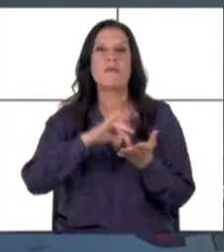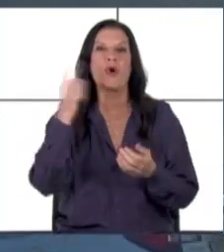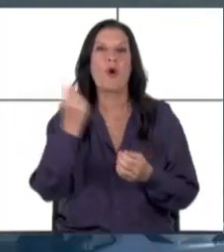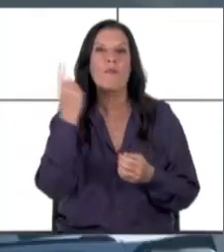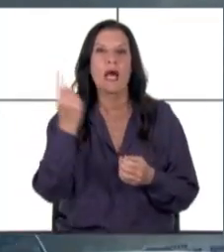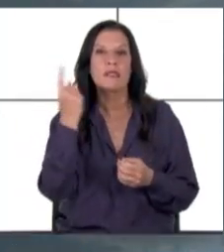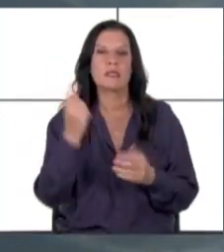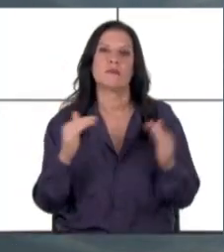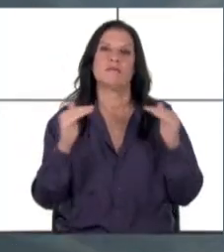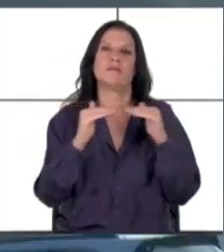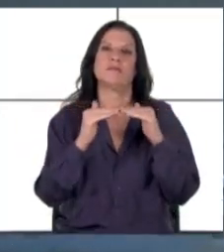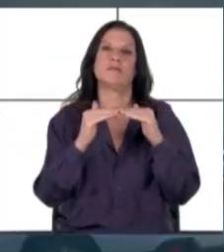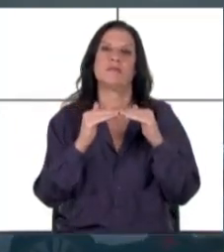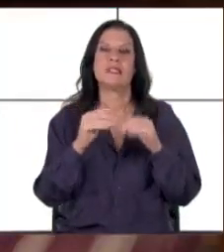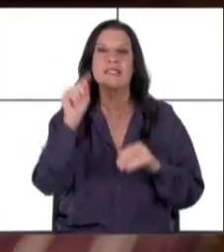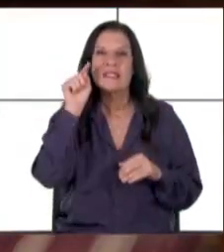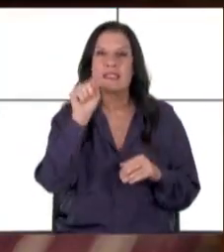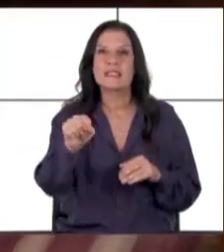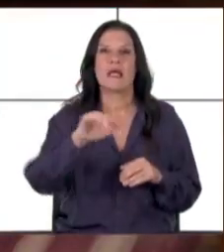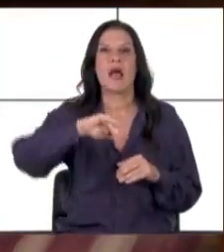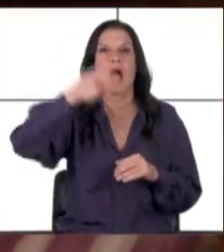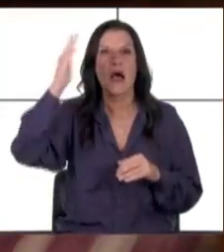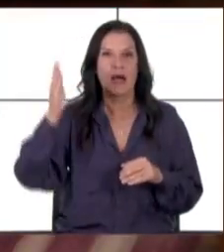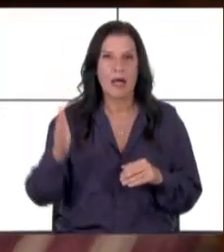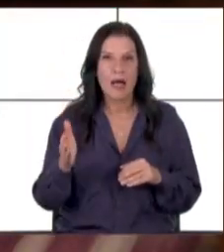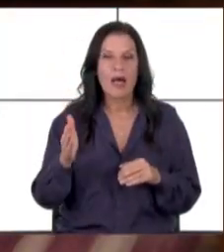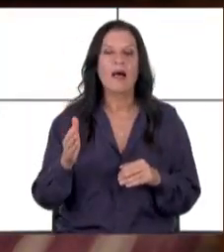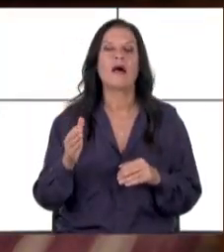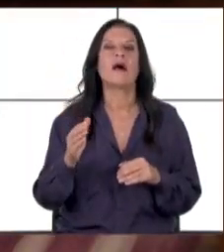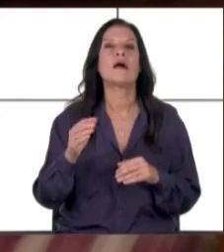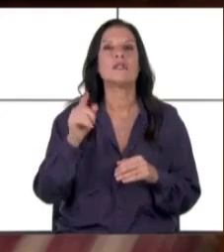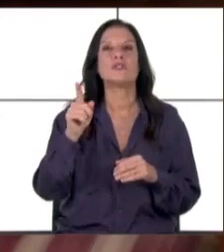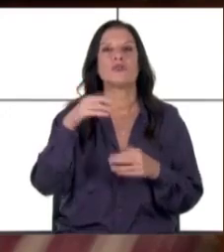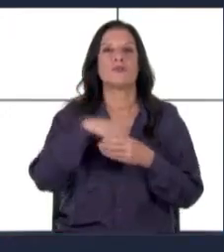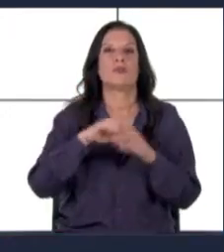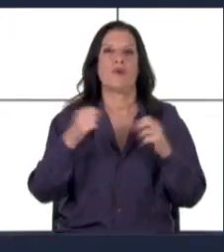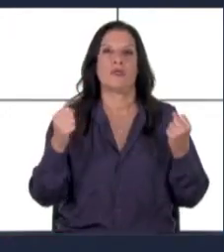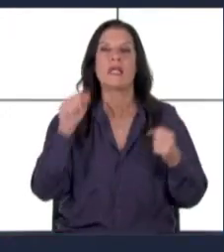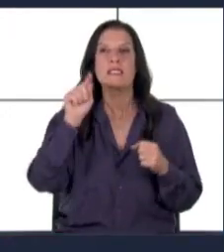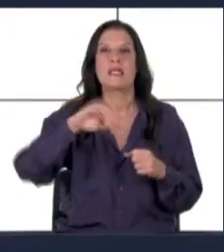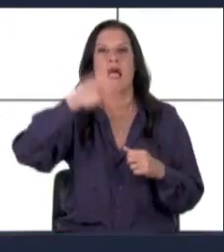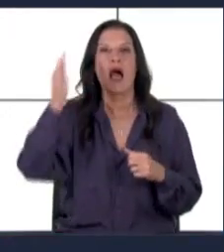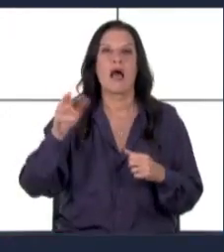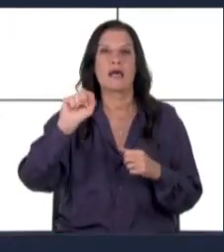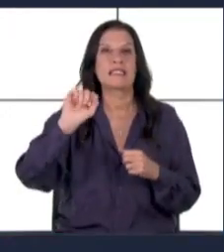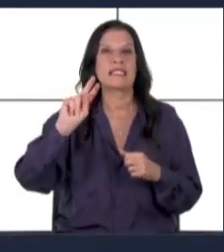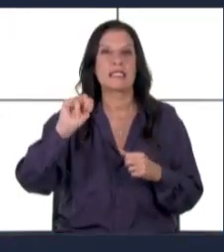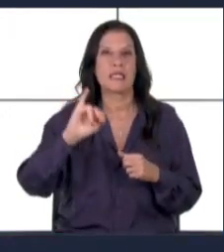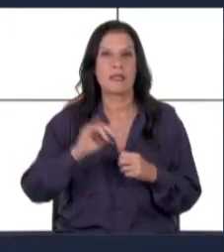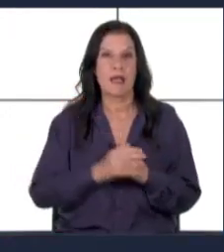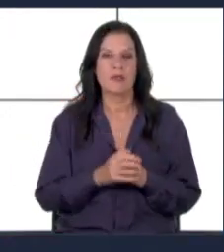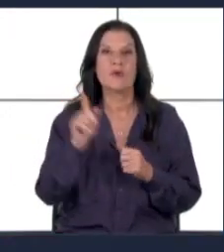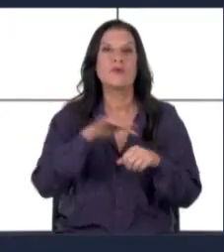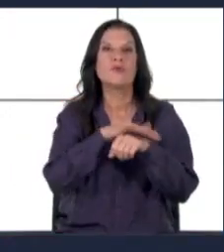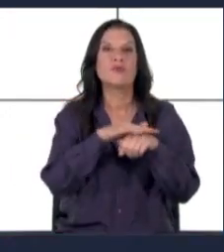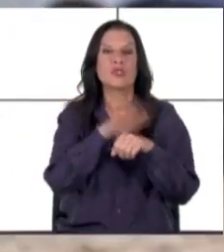אין ספק, שזה ההר שמתואר בתנך כהר סיני. ענתי הצליח לשכנע אפילו את הוותיקן כי